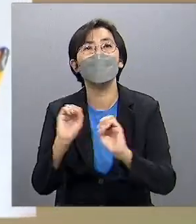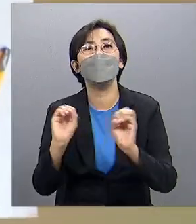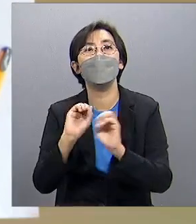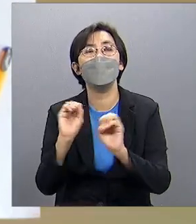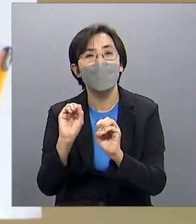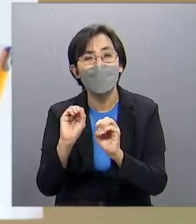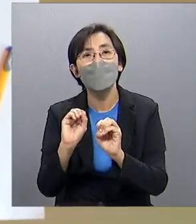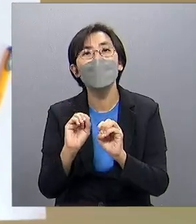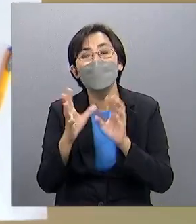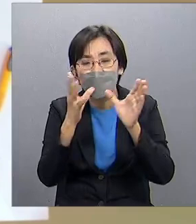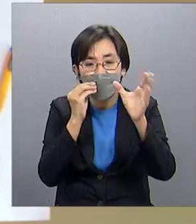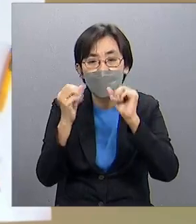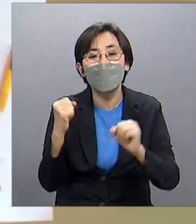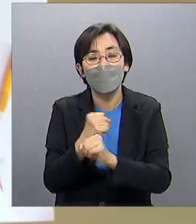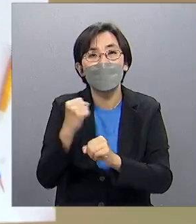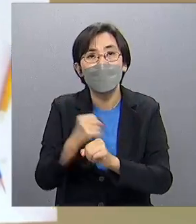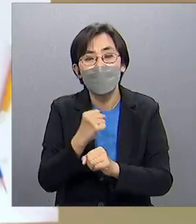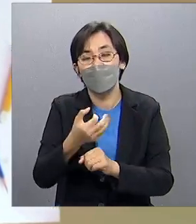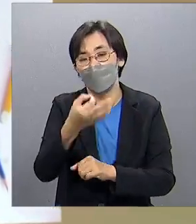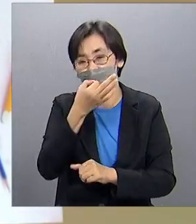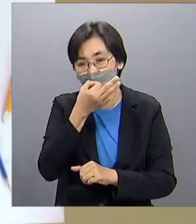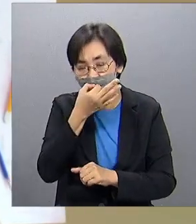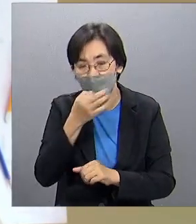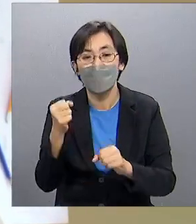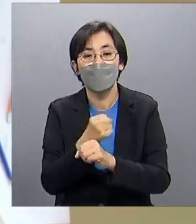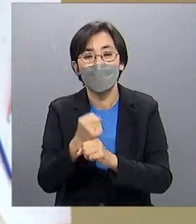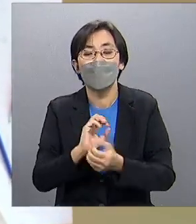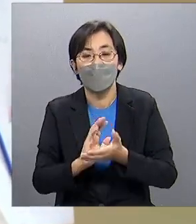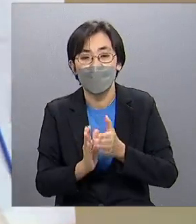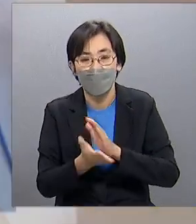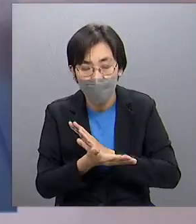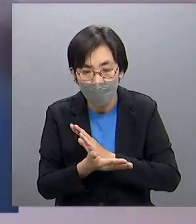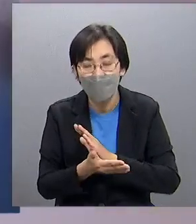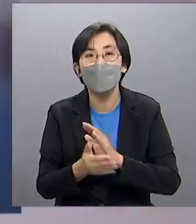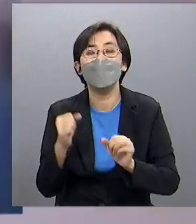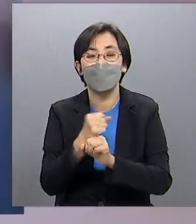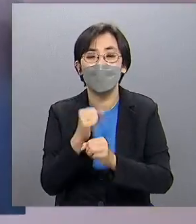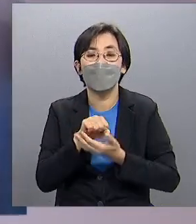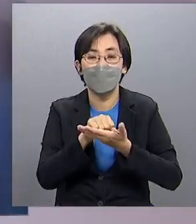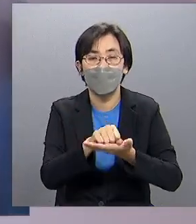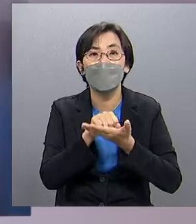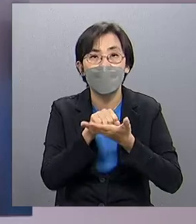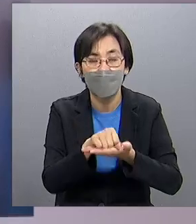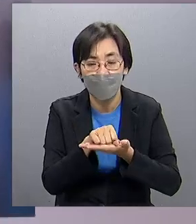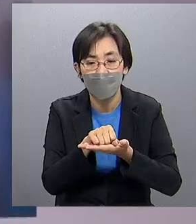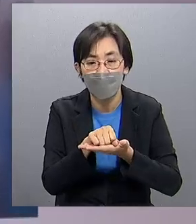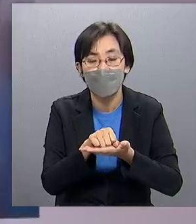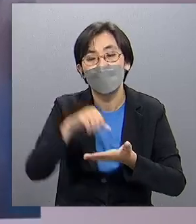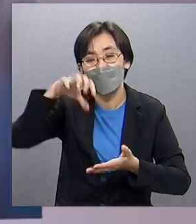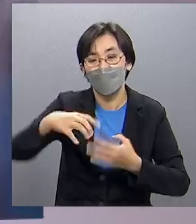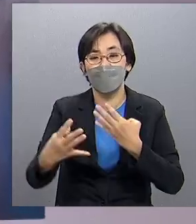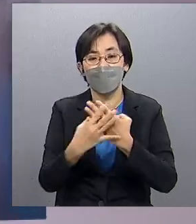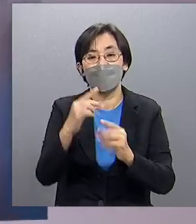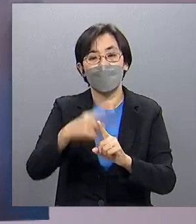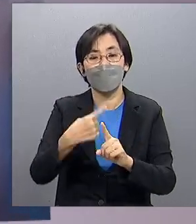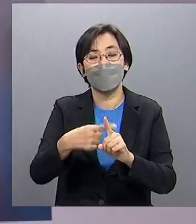การฝึกทั้งอาชีพทั้งการปรับตัวการบริการอยู่ที่เรือนจำชั่วคราวบ้านห้วยเตยนะค